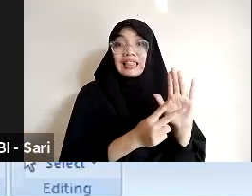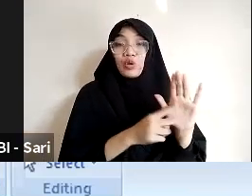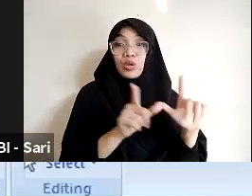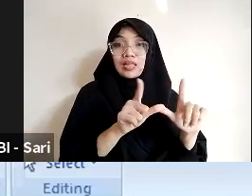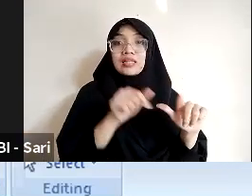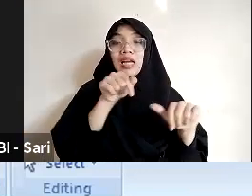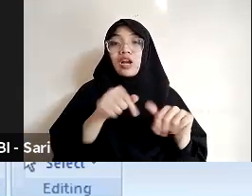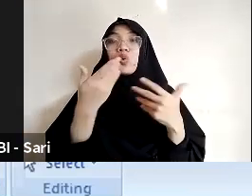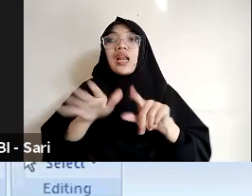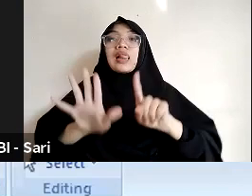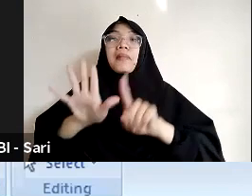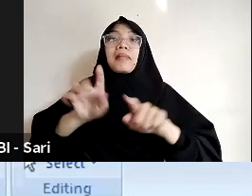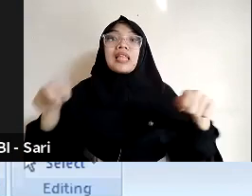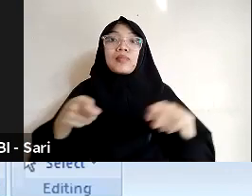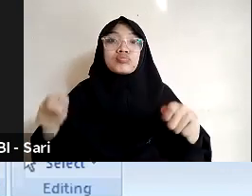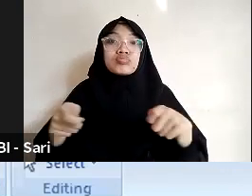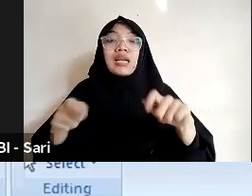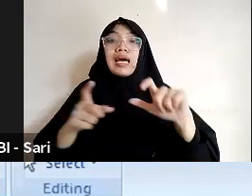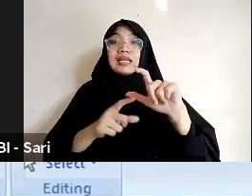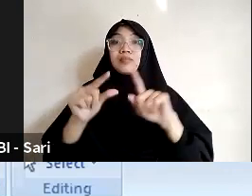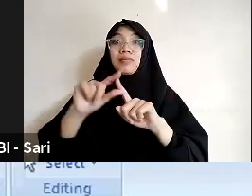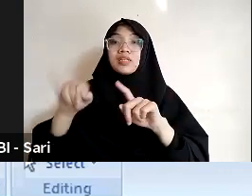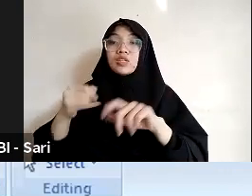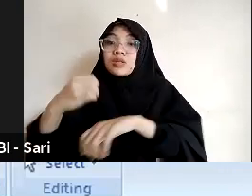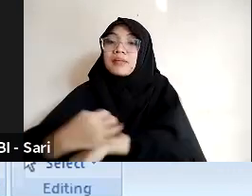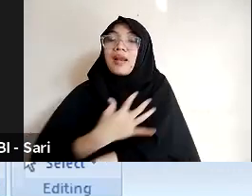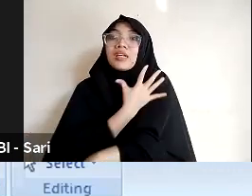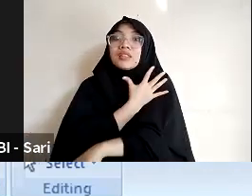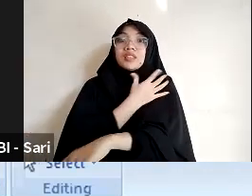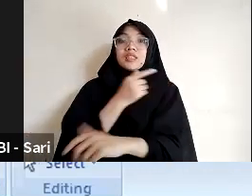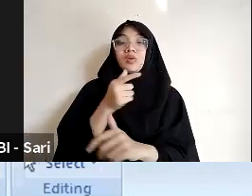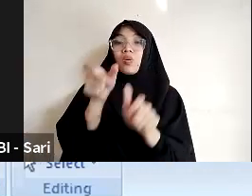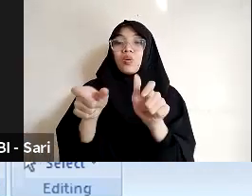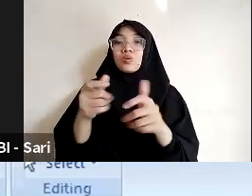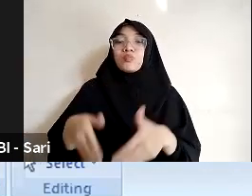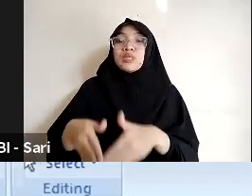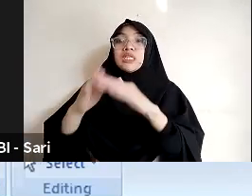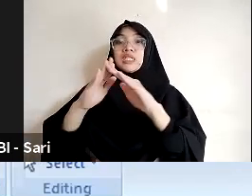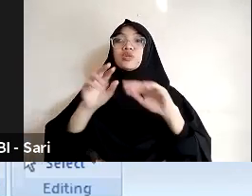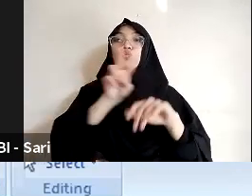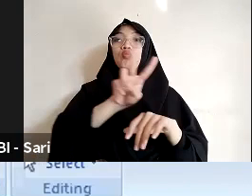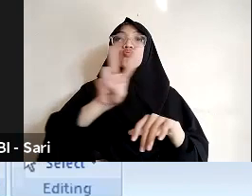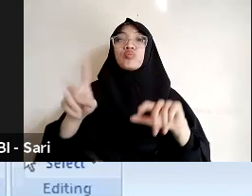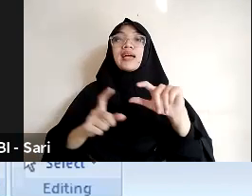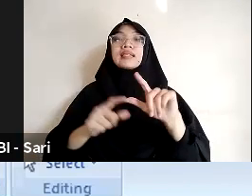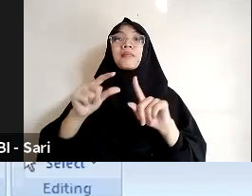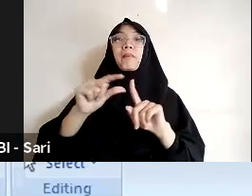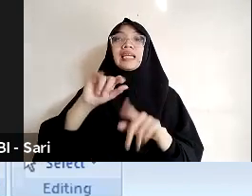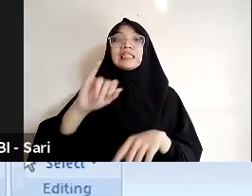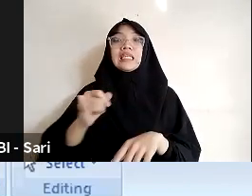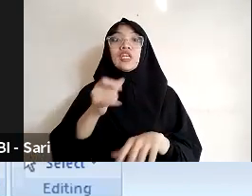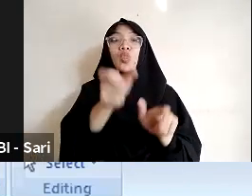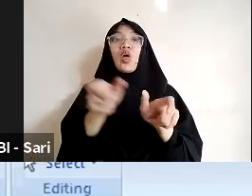15 dapur. Dan SPC sudah menginspirasi hadirnya atau berdirinya 22 SPC di beberapa kota di Indonesia. Untuk